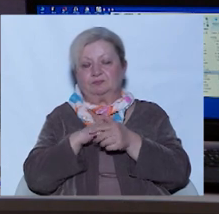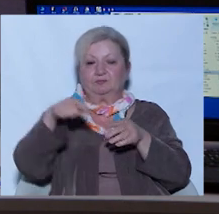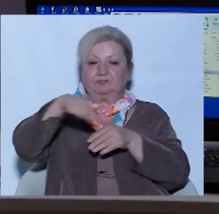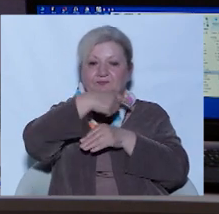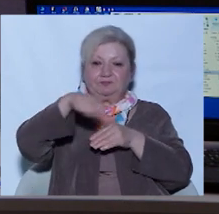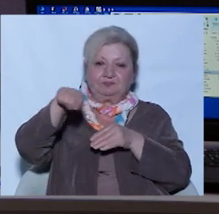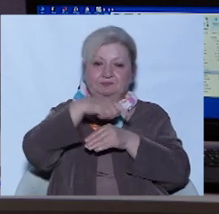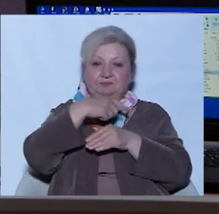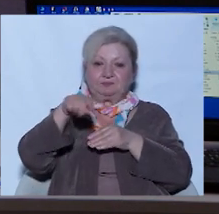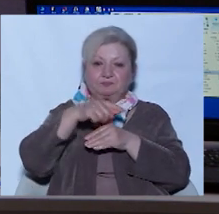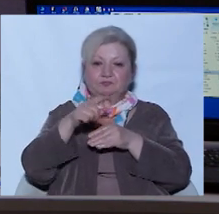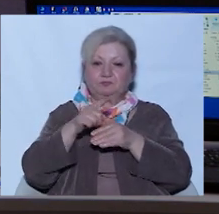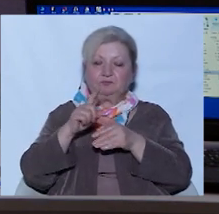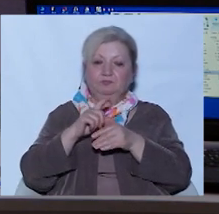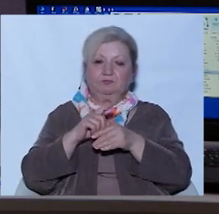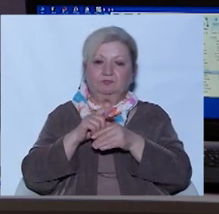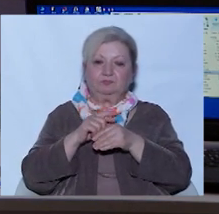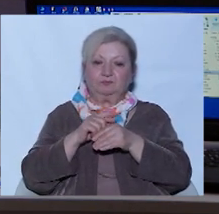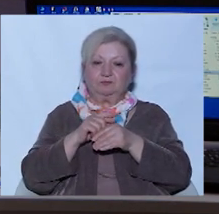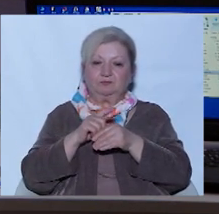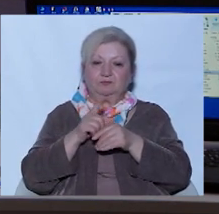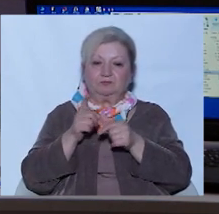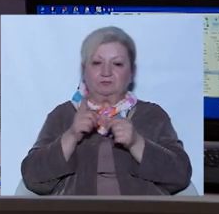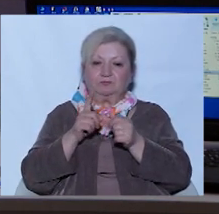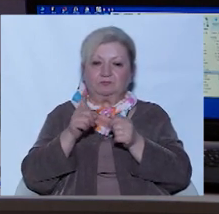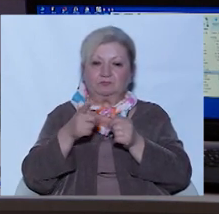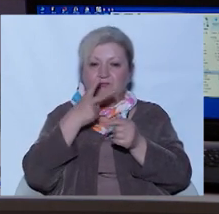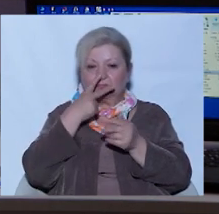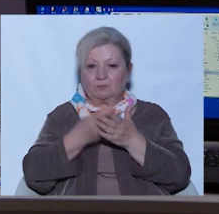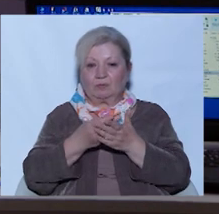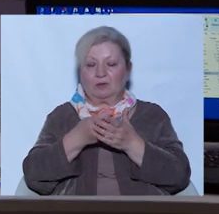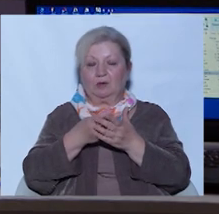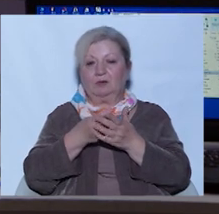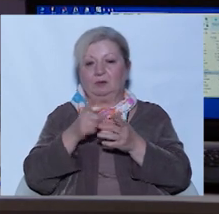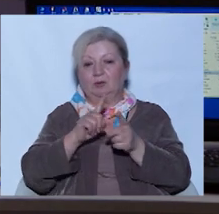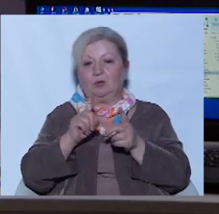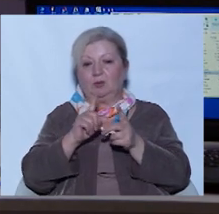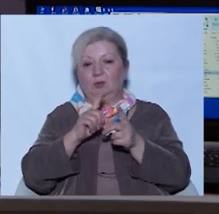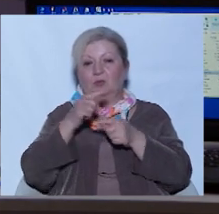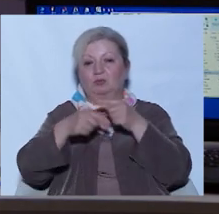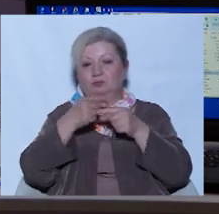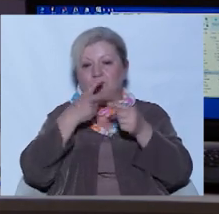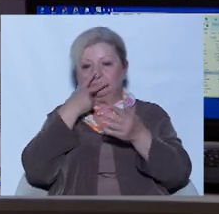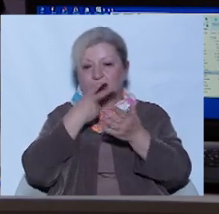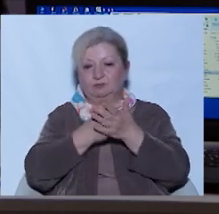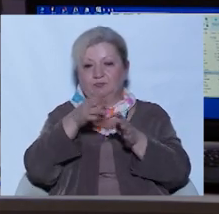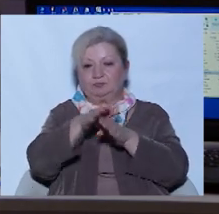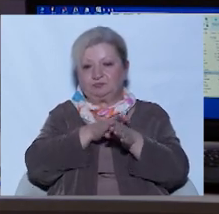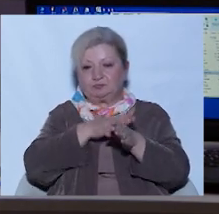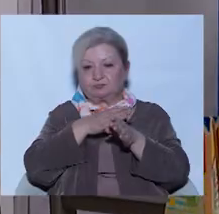რხევითი კონტური იმისათვის, რომ მუდმივად გააგრძელოს